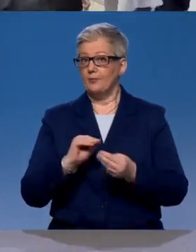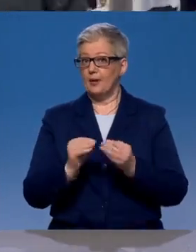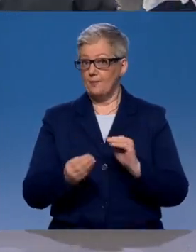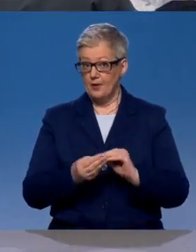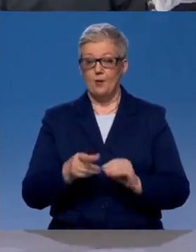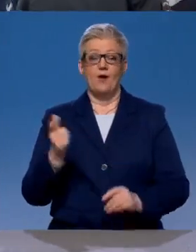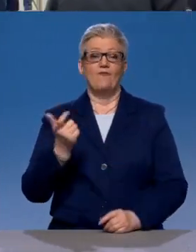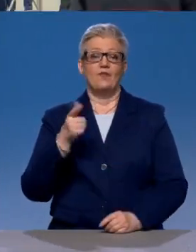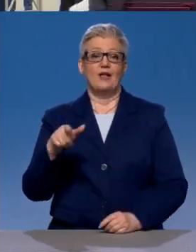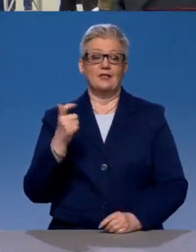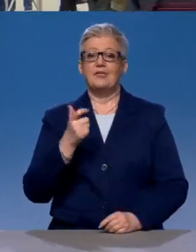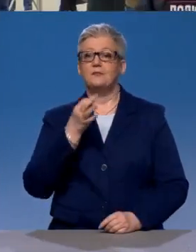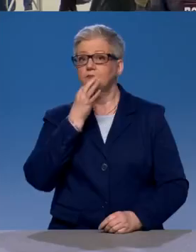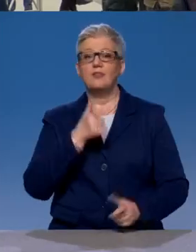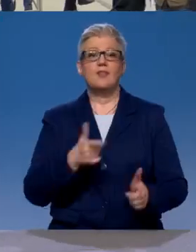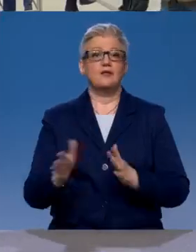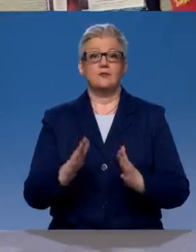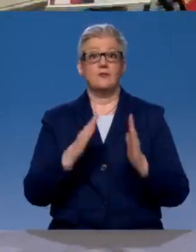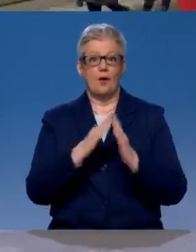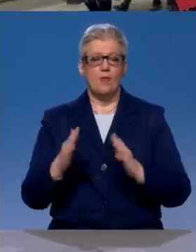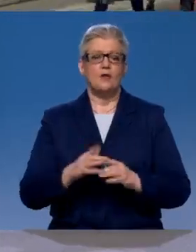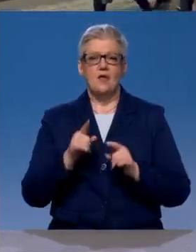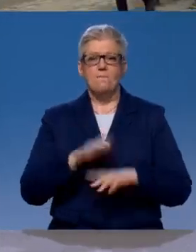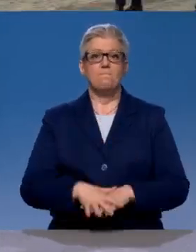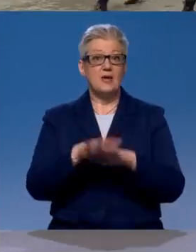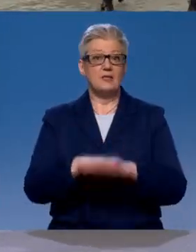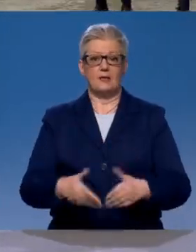недостроенного жилья проводили митинги и голодовки.